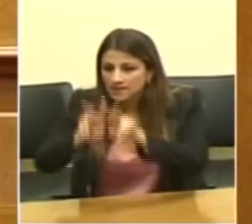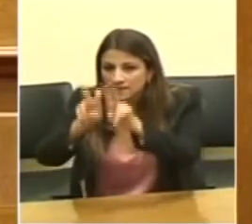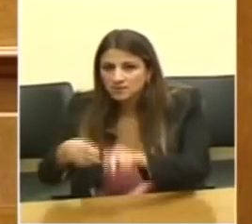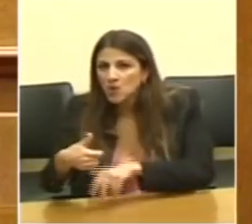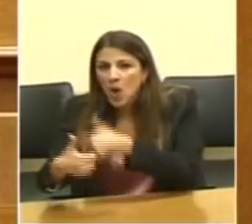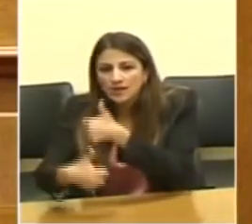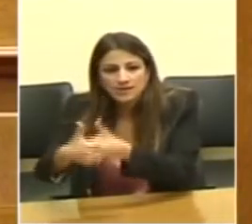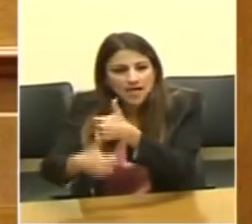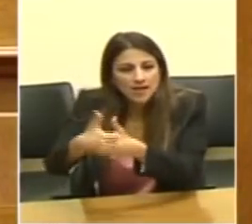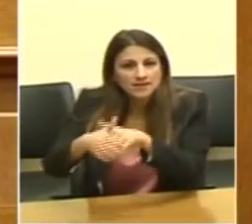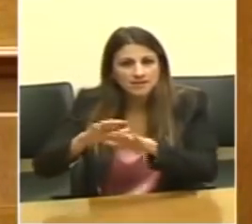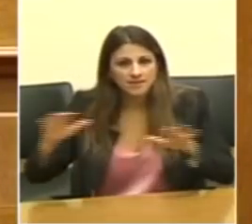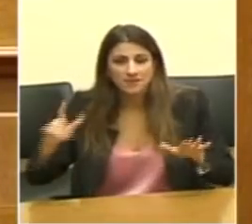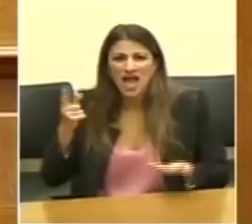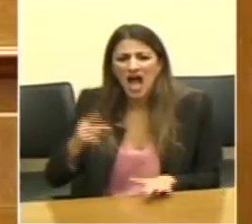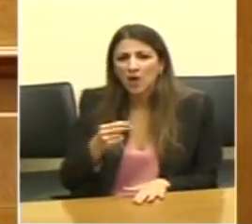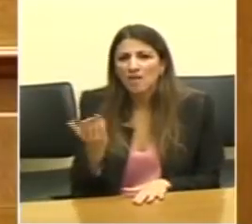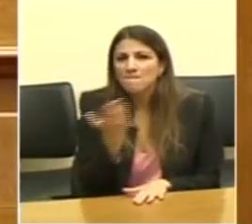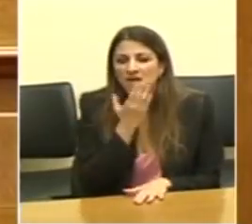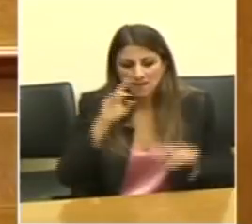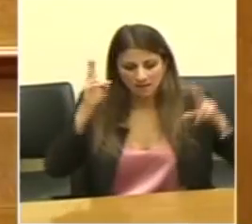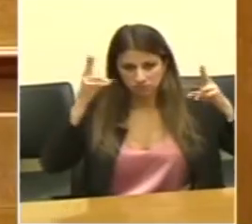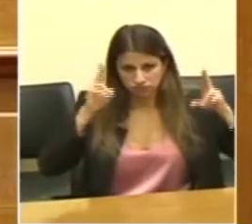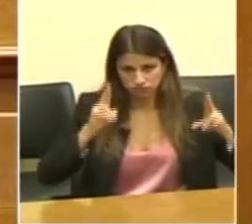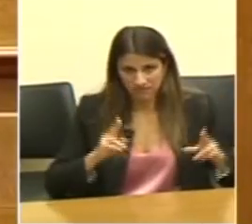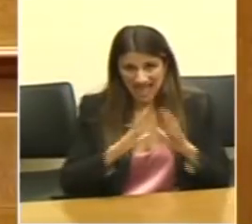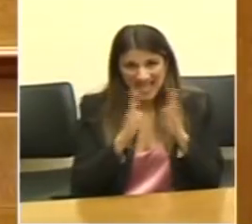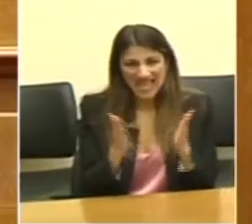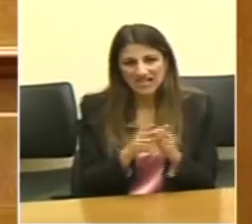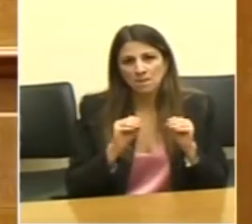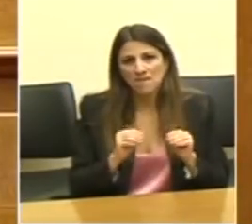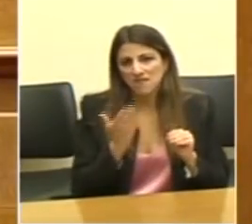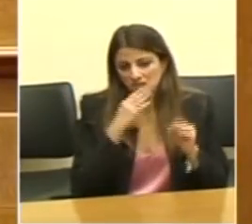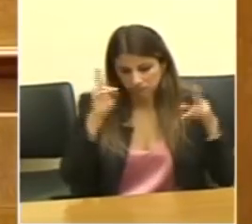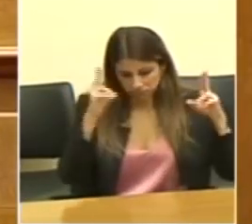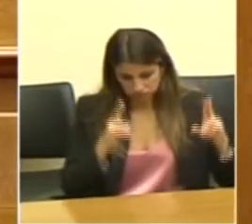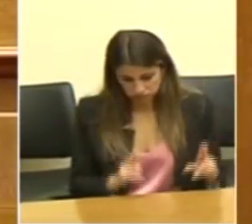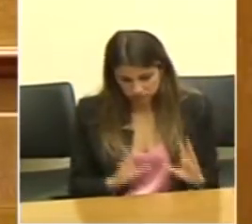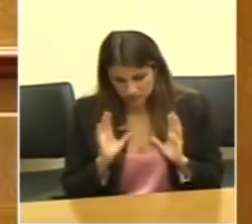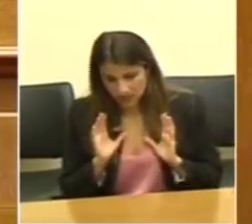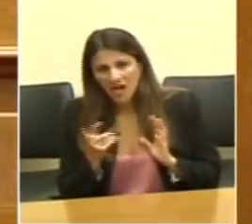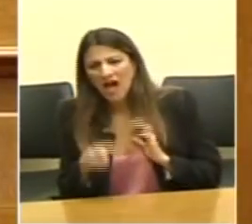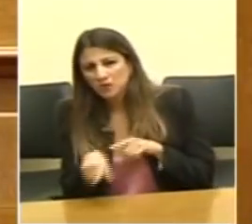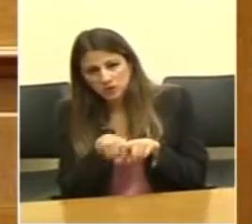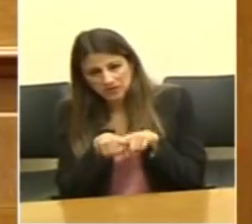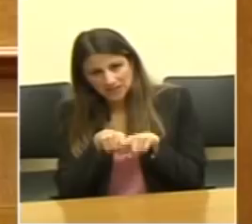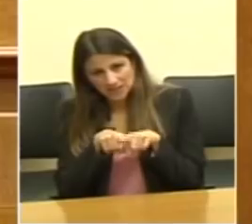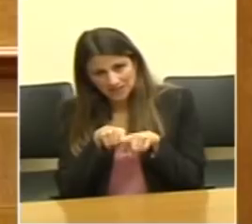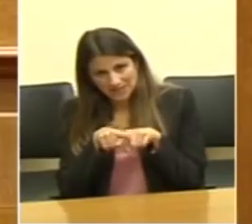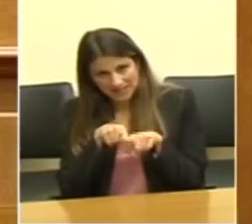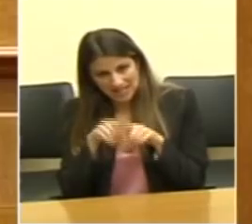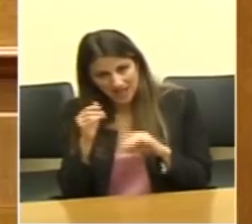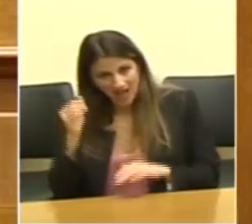Περιορίζονται τα μαθήματα γενικής παιδείας και όλο αυτό βεβαίως καμία απολύτως σχέση δεν έχει με